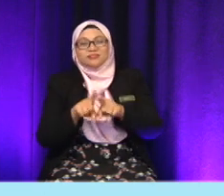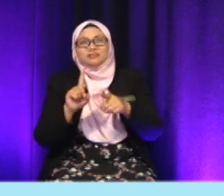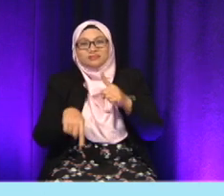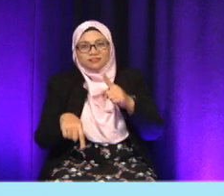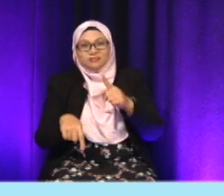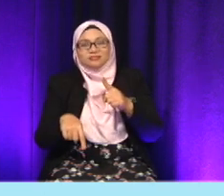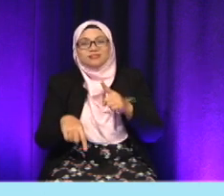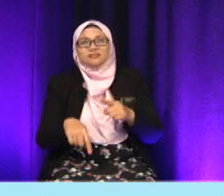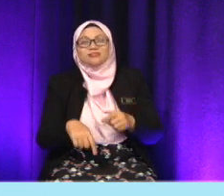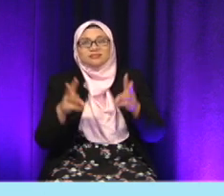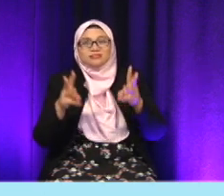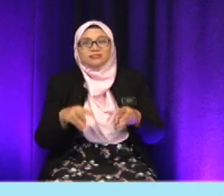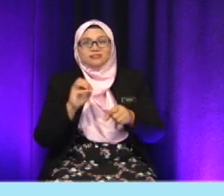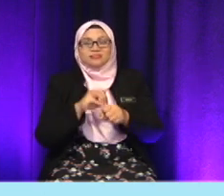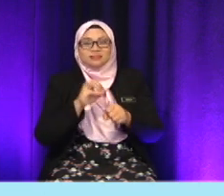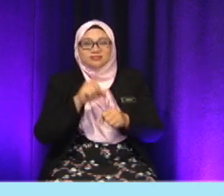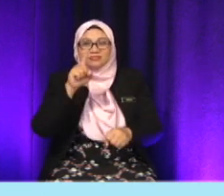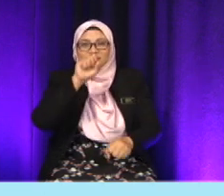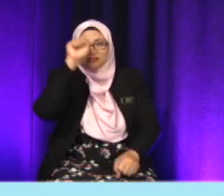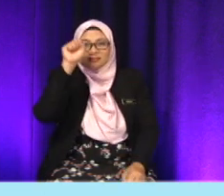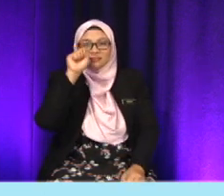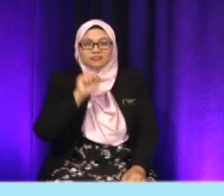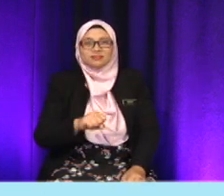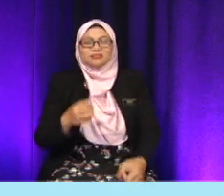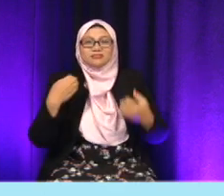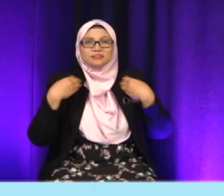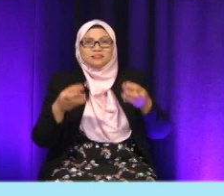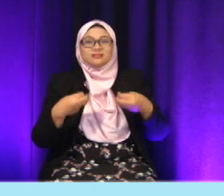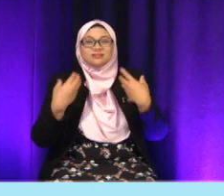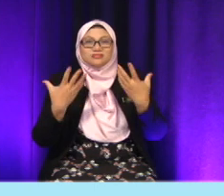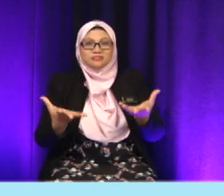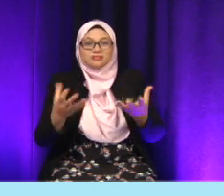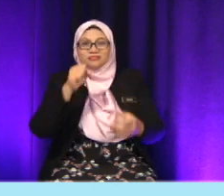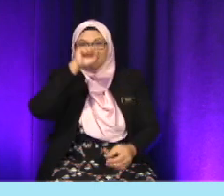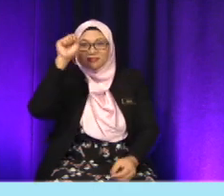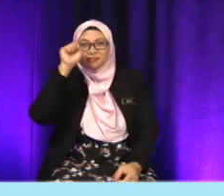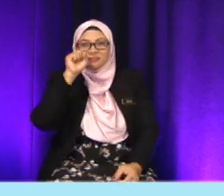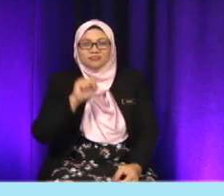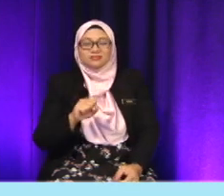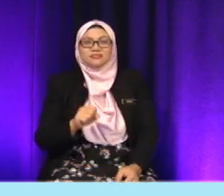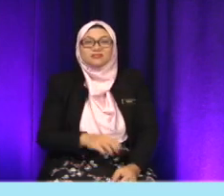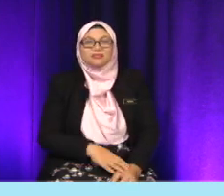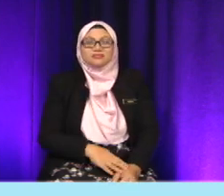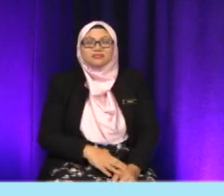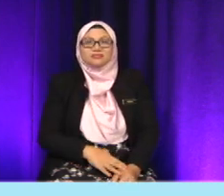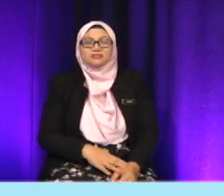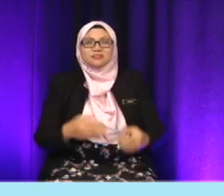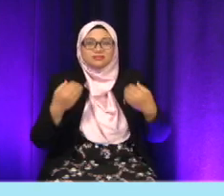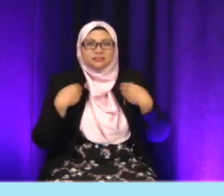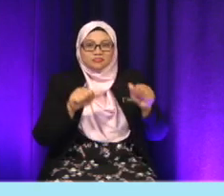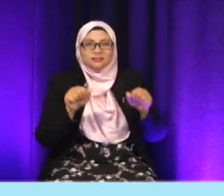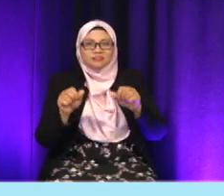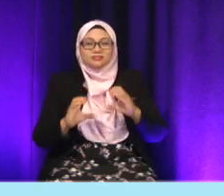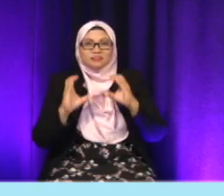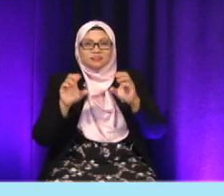Walaupun ada satu soal lain dia boleh keluar banyak soal lain adalah satu cari keluar banyak soal lain di